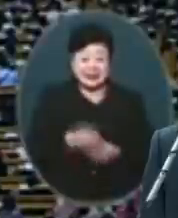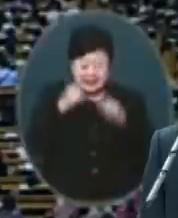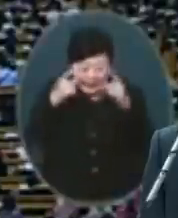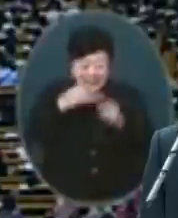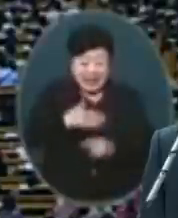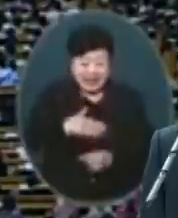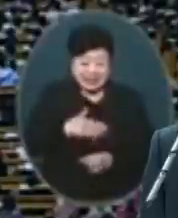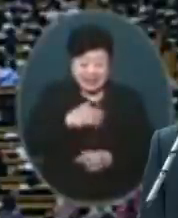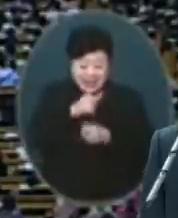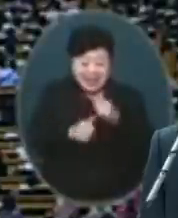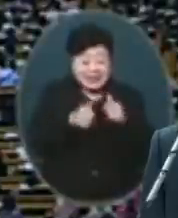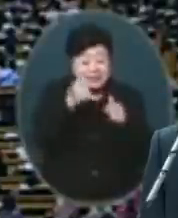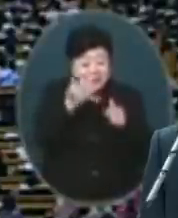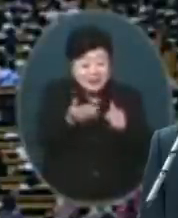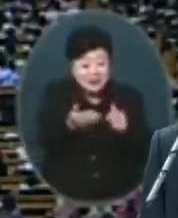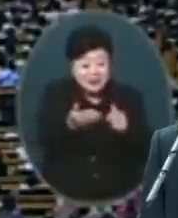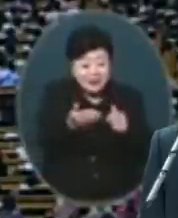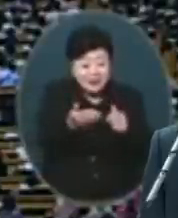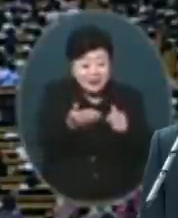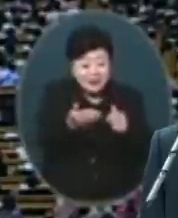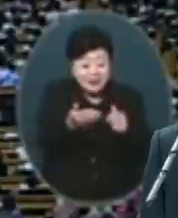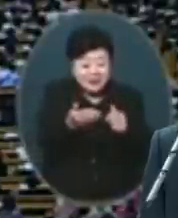깨달아 알아야 될 것은 하나님께서는